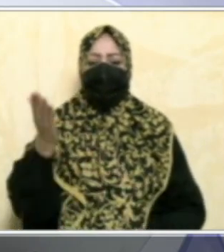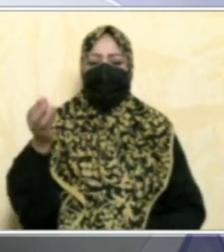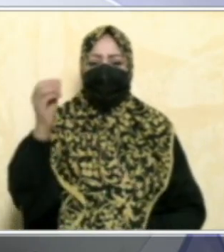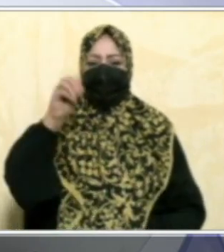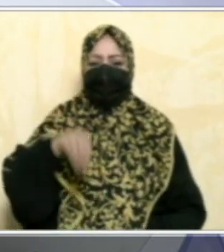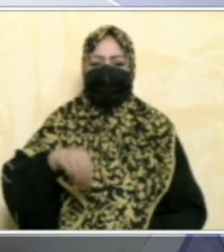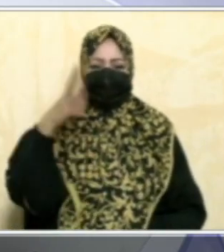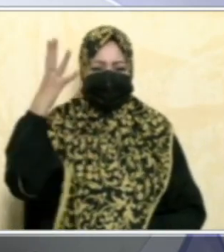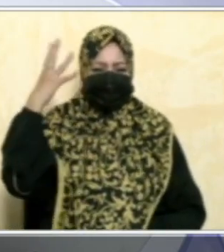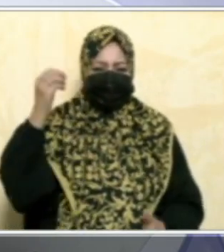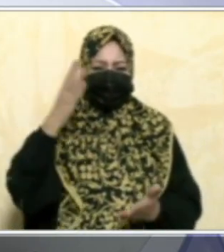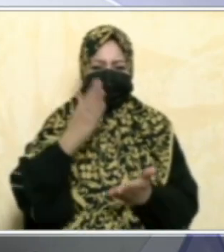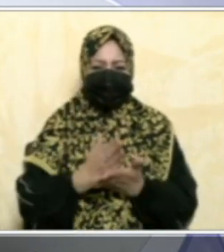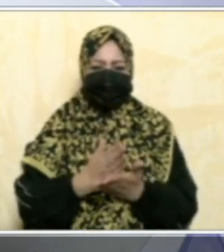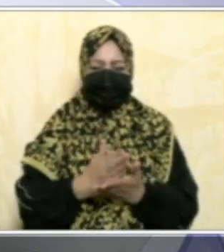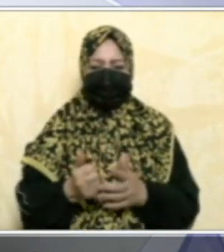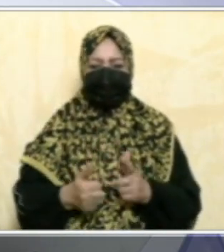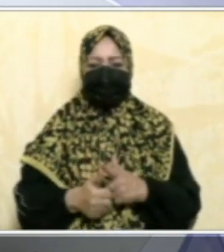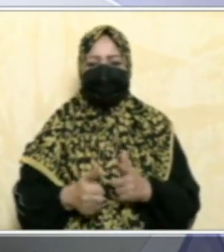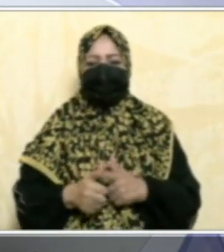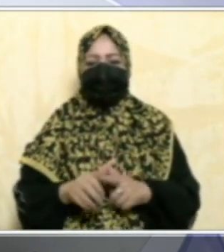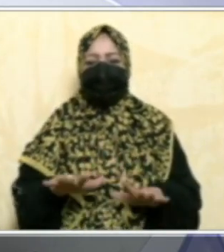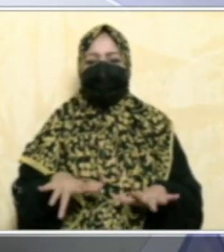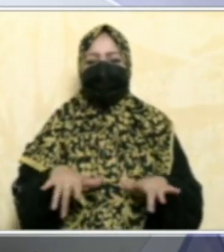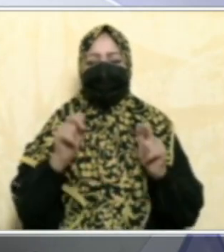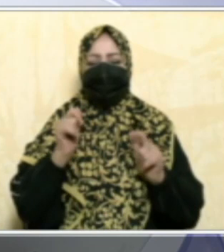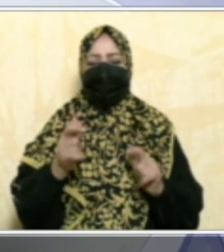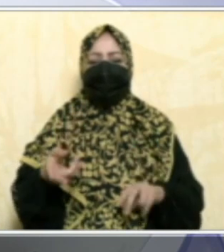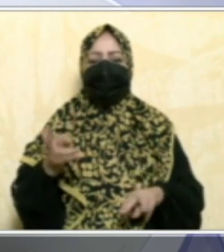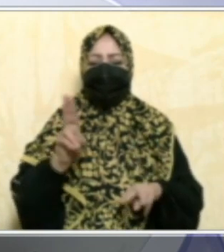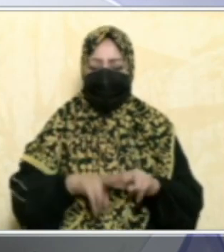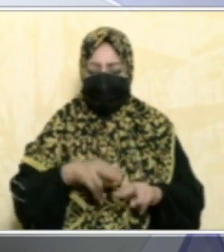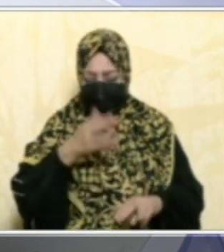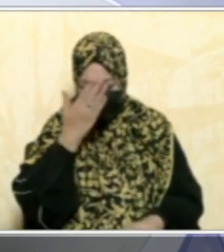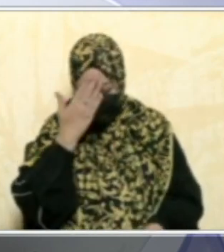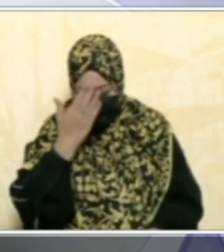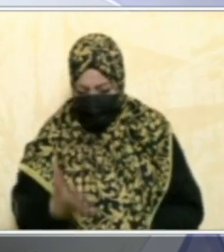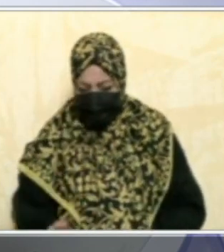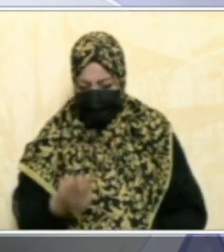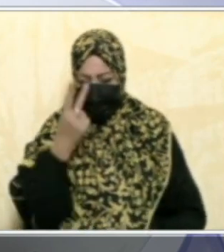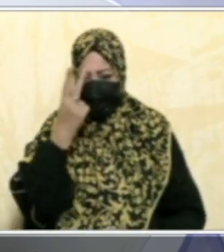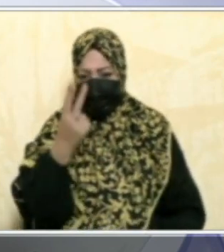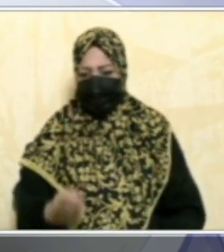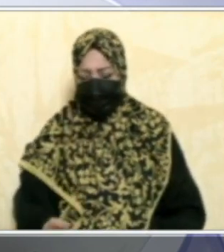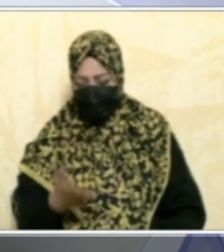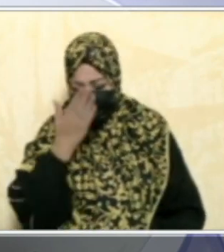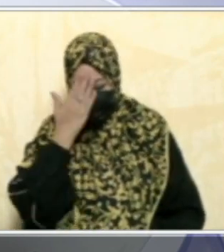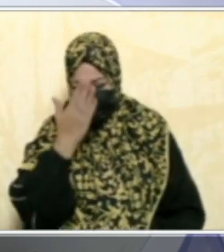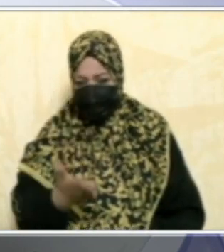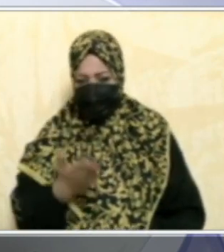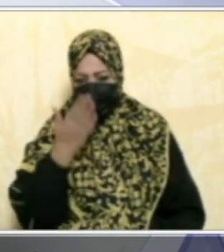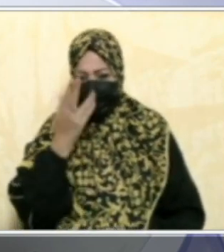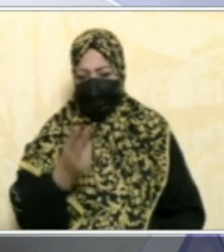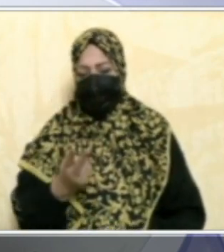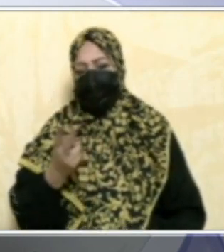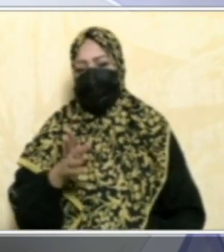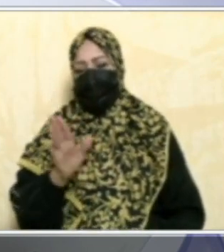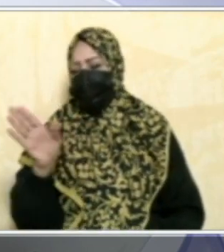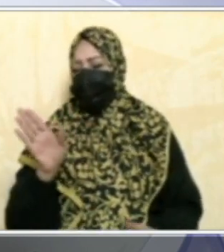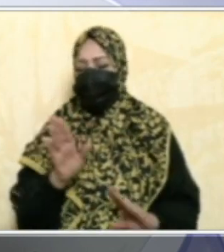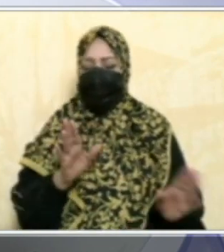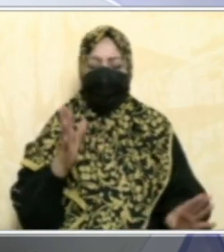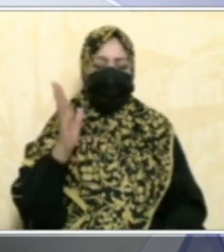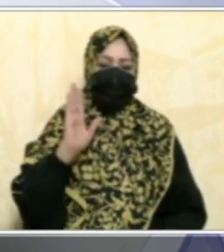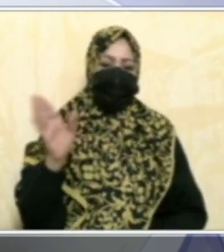يجب عليه أن يسجد سجدتين ثم يسلم سجدتي السهو بعد السلام. ويسجد المسبوق قبلي الإمام